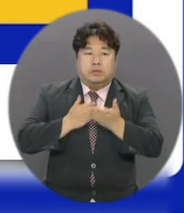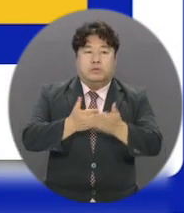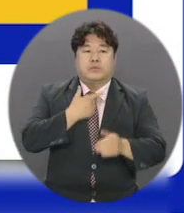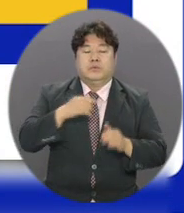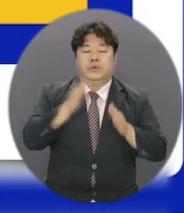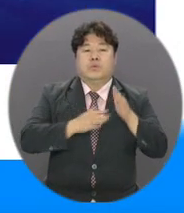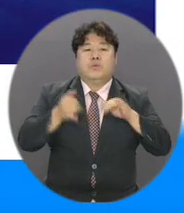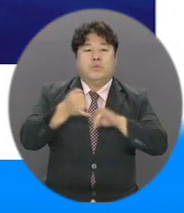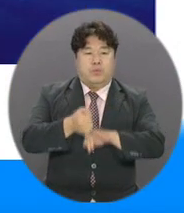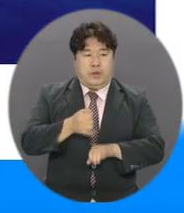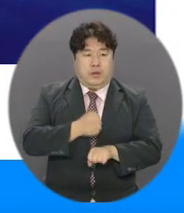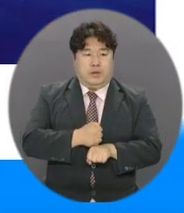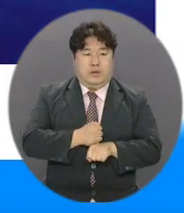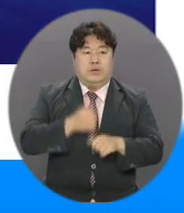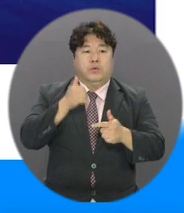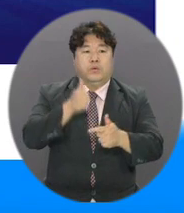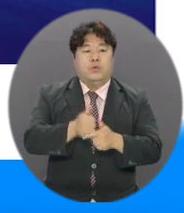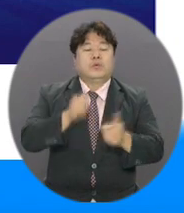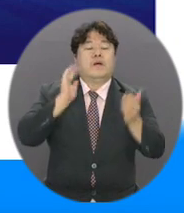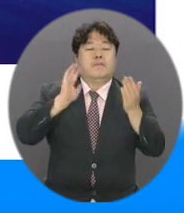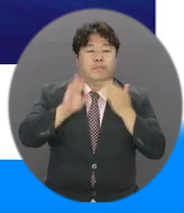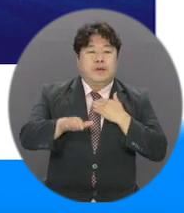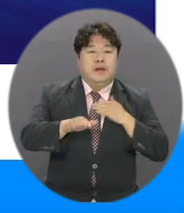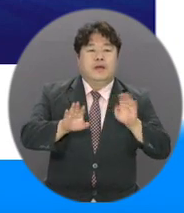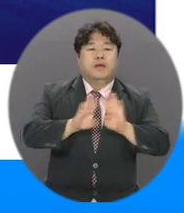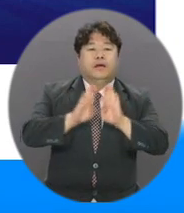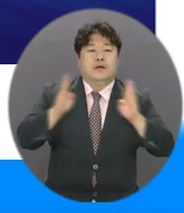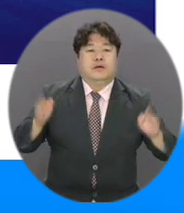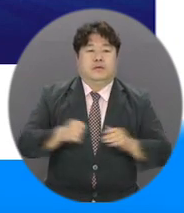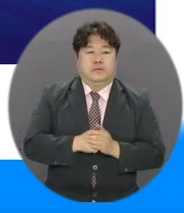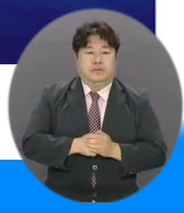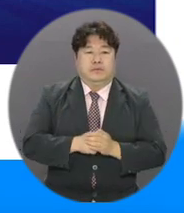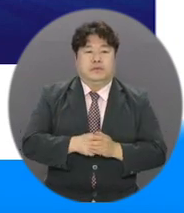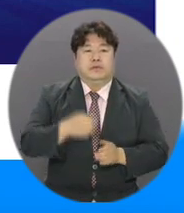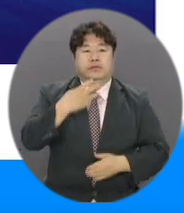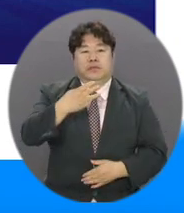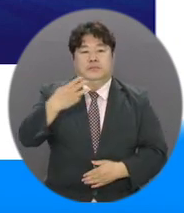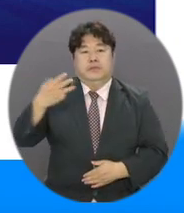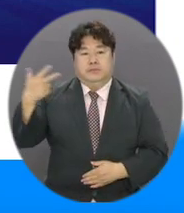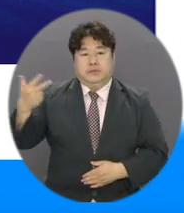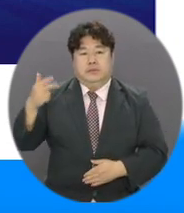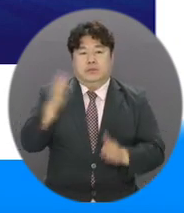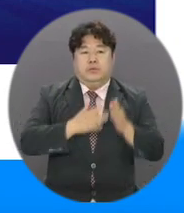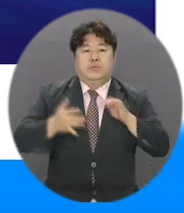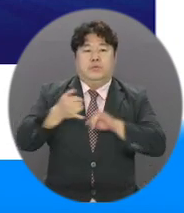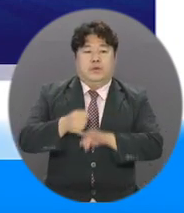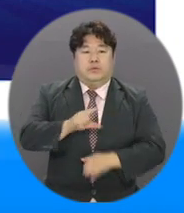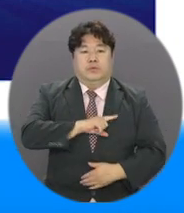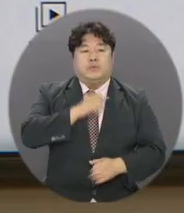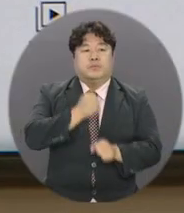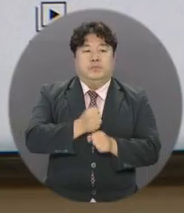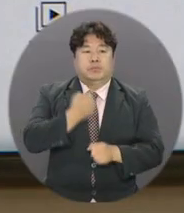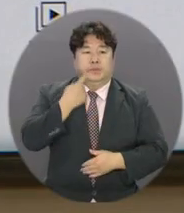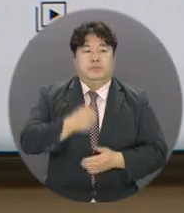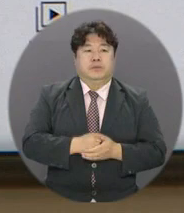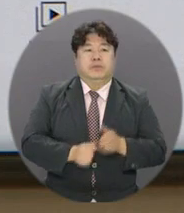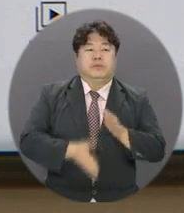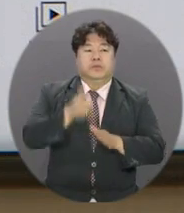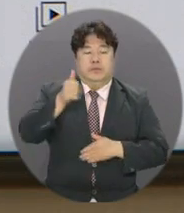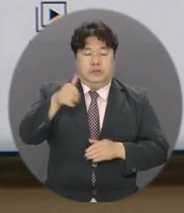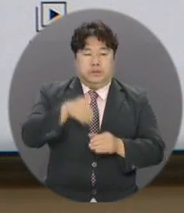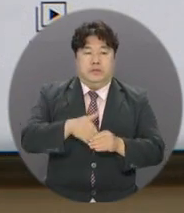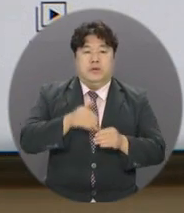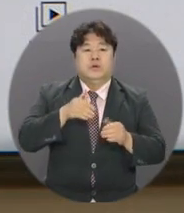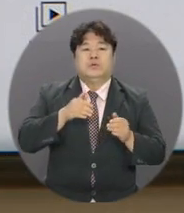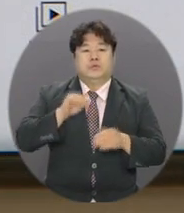공약은 호남의 미래를 여는 337 공약이라고 이름 붙여봤습니다. 시장 선거